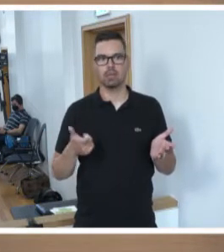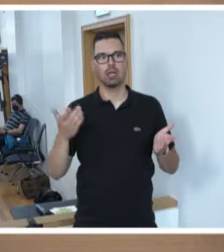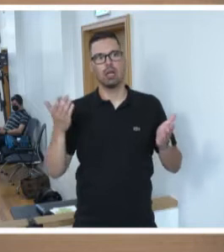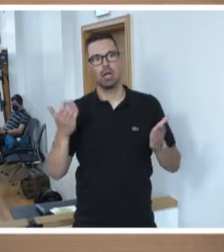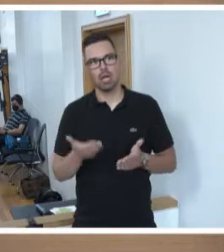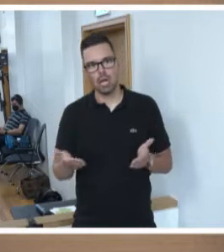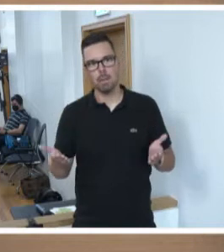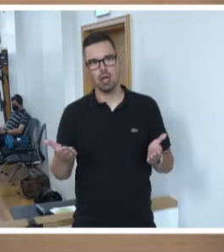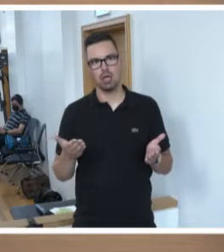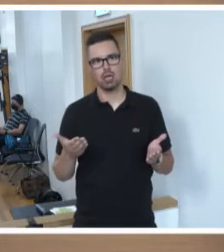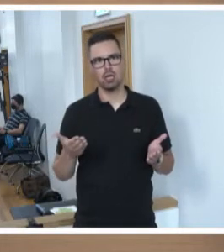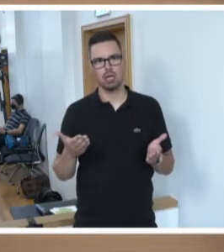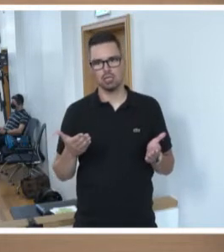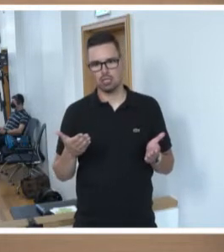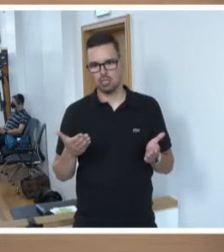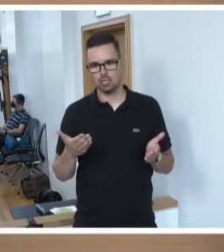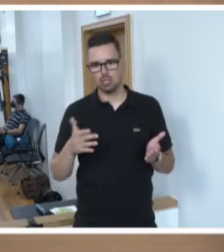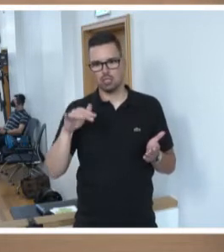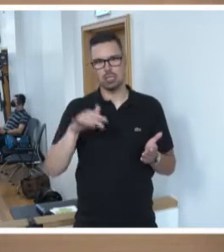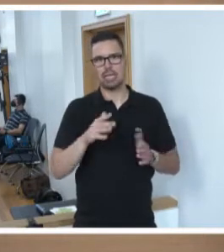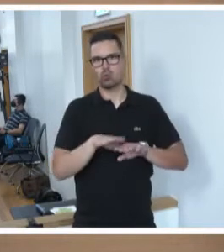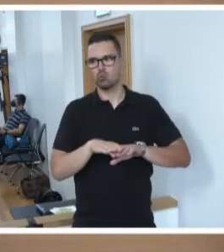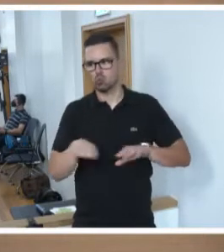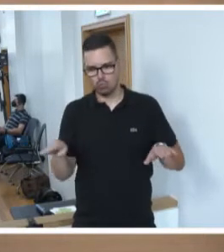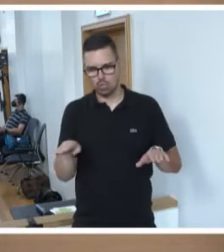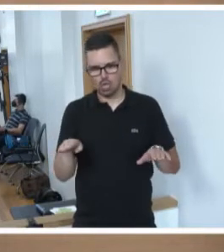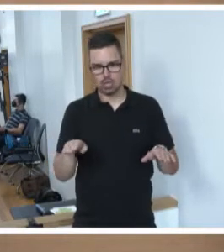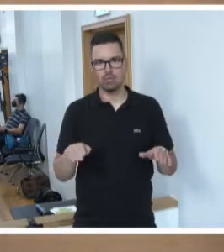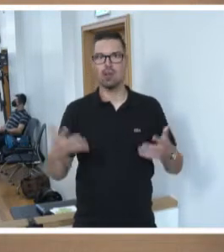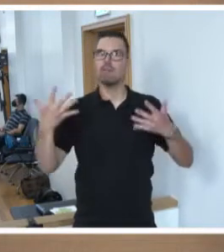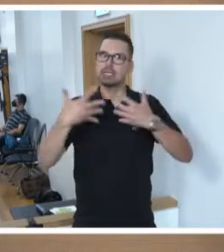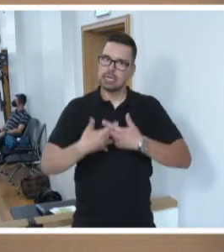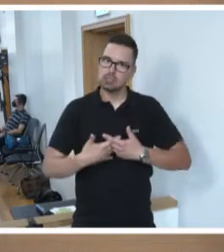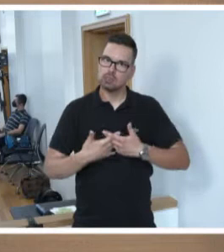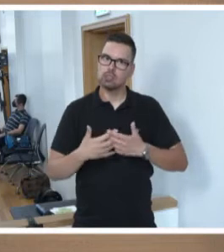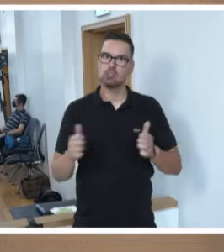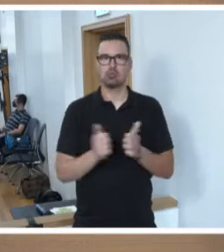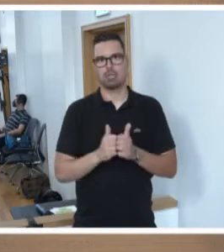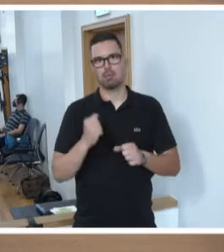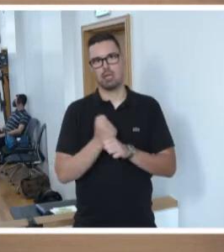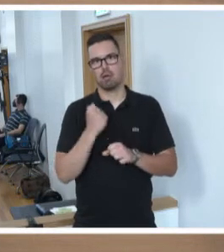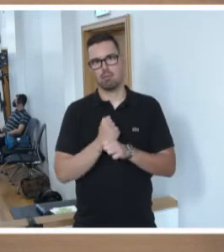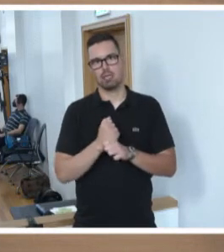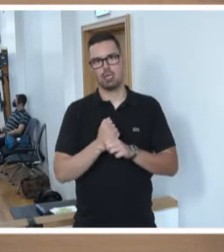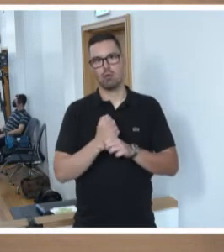diese implizite Hierarchie ist keine gute Grundlage für eine vertrauensvolle Zusammenarbeit auf Augenhöhe.